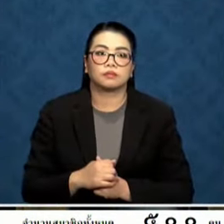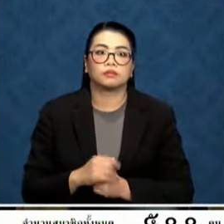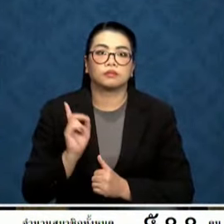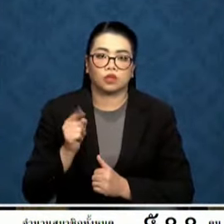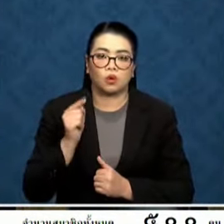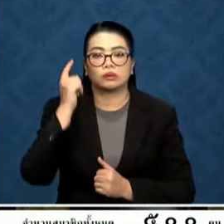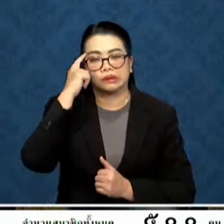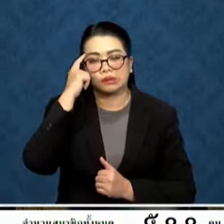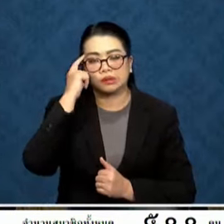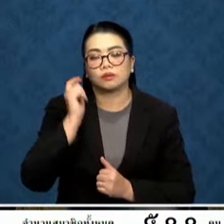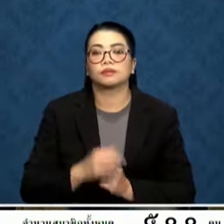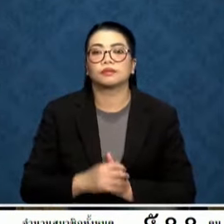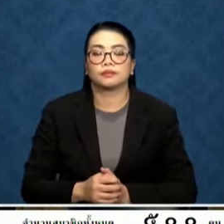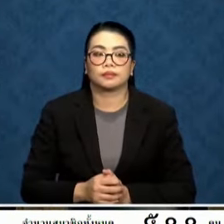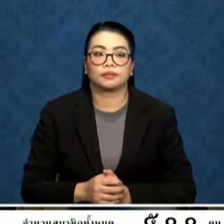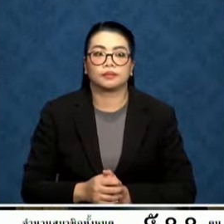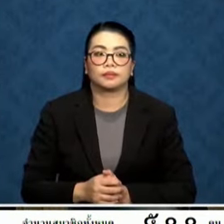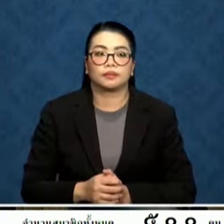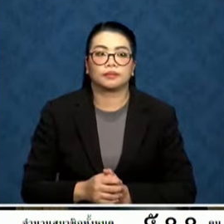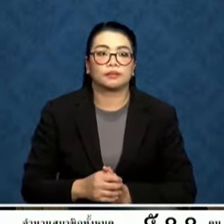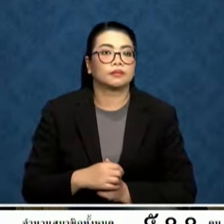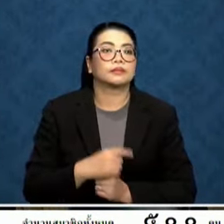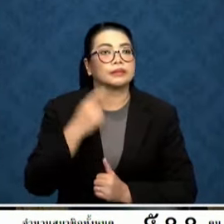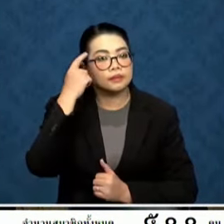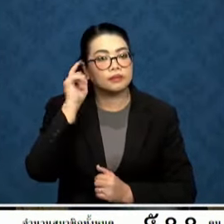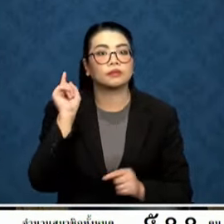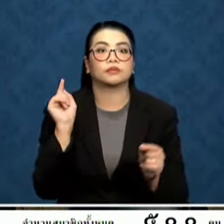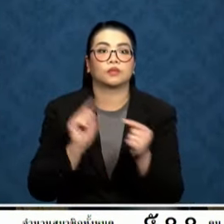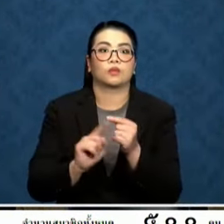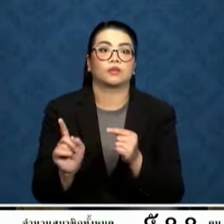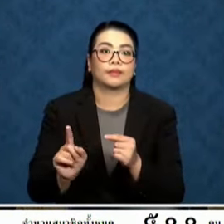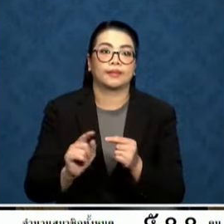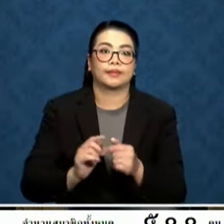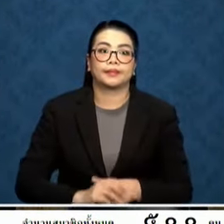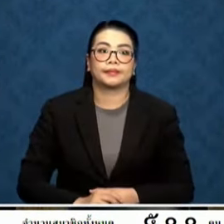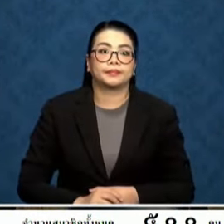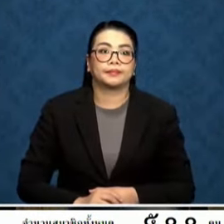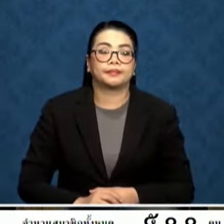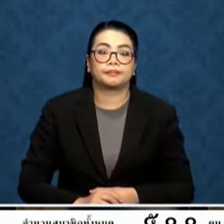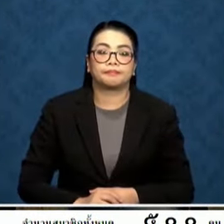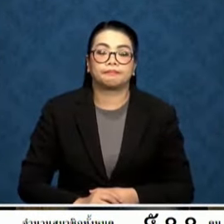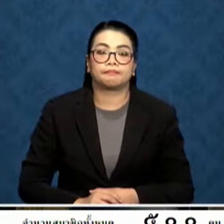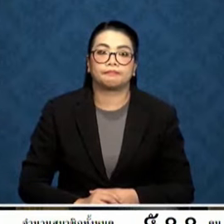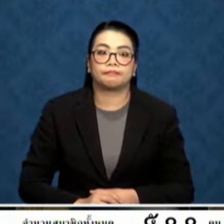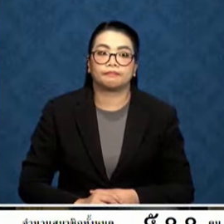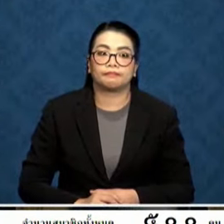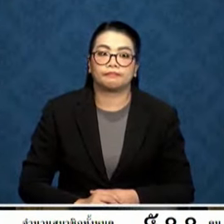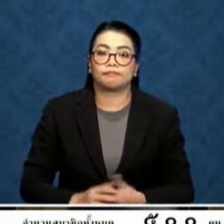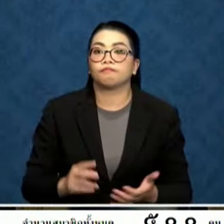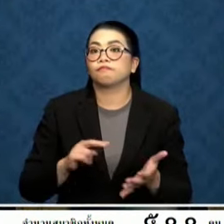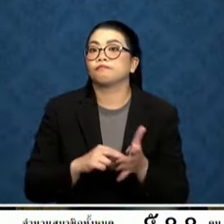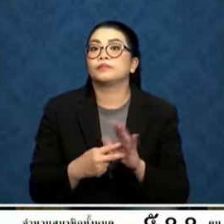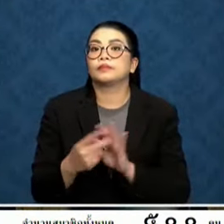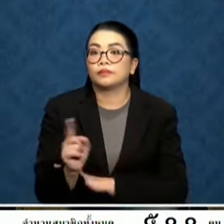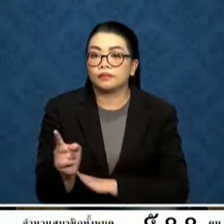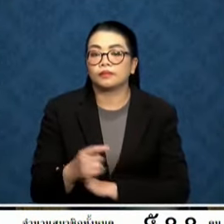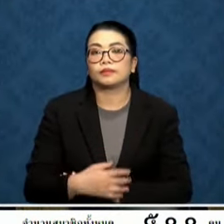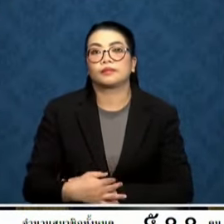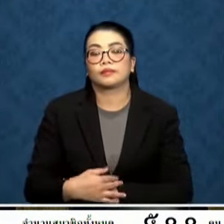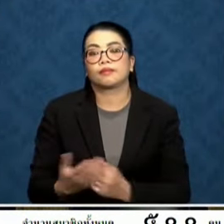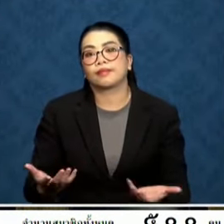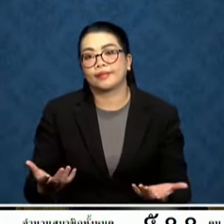ครับก็ชี้ตรงกันครับซึ่งหมายความว่าอะไรครับหมายความว่า